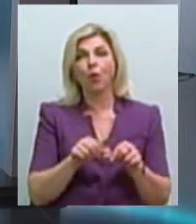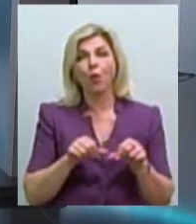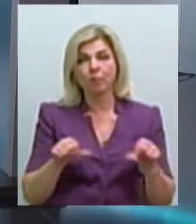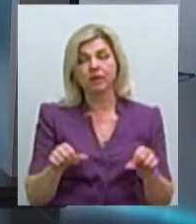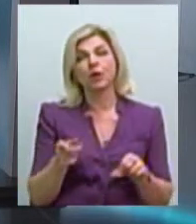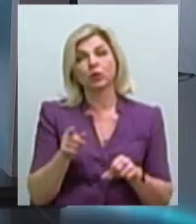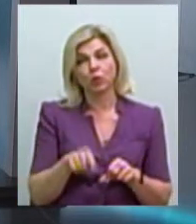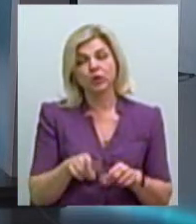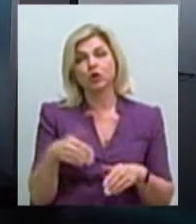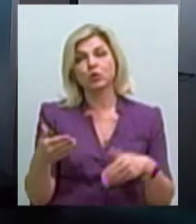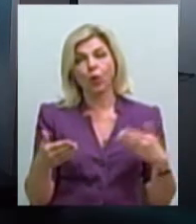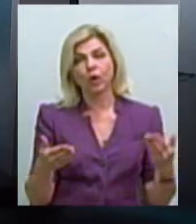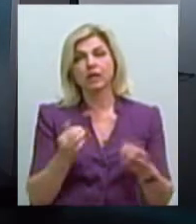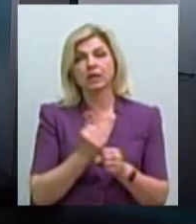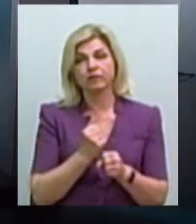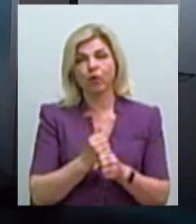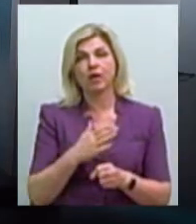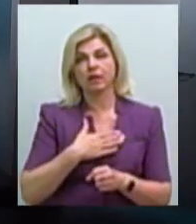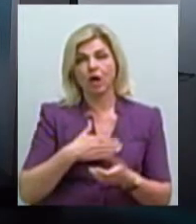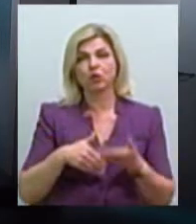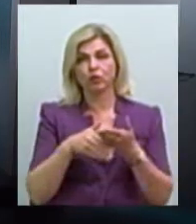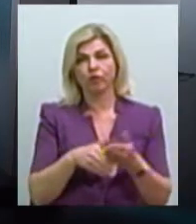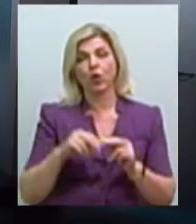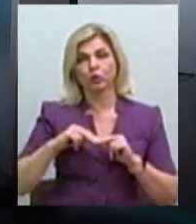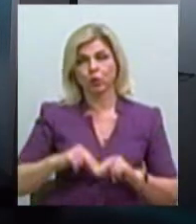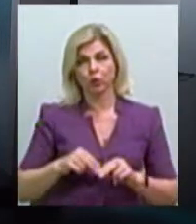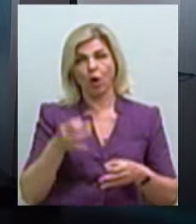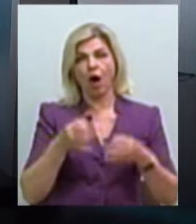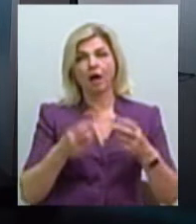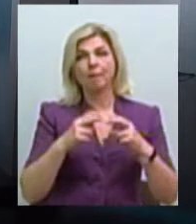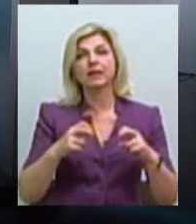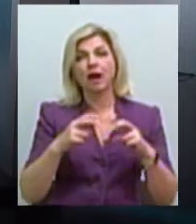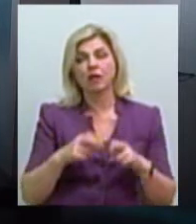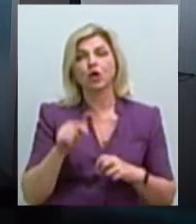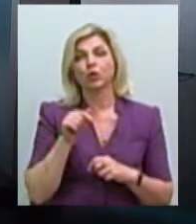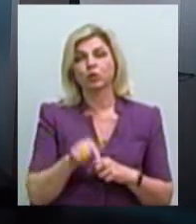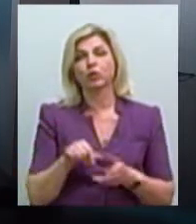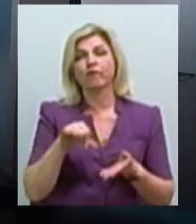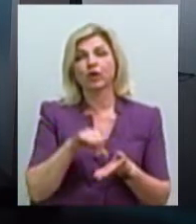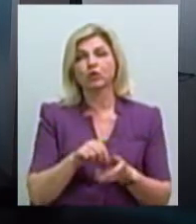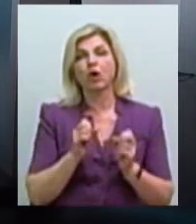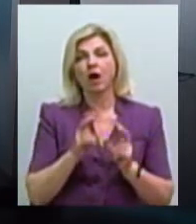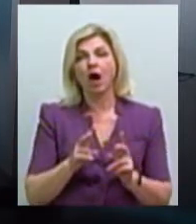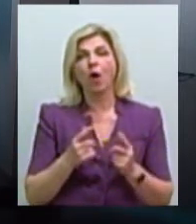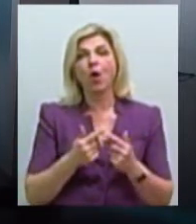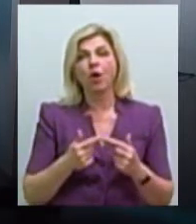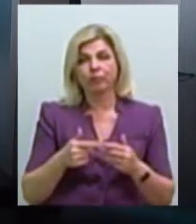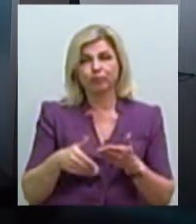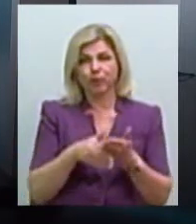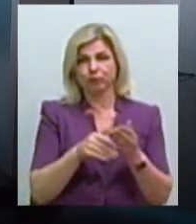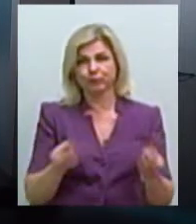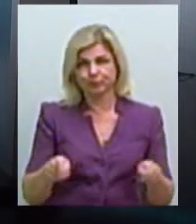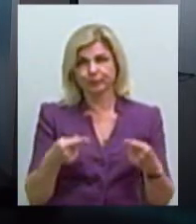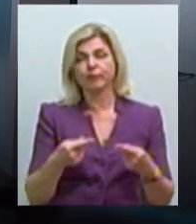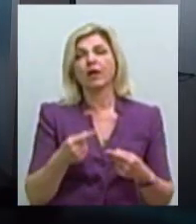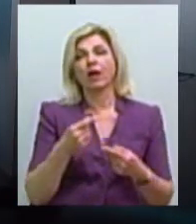вже сторони створюють за нашою допомогою трудовий арбітраж. Тобто ми тут виступаємо, скажімо так, як організуюча сторона, надаємо